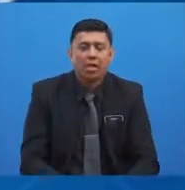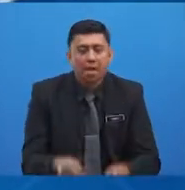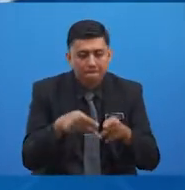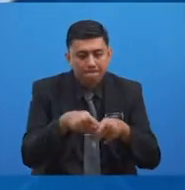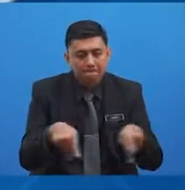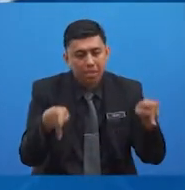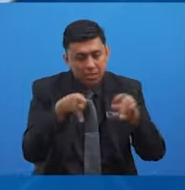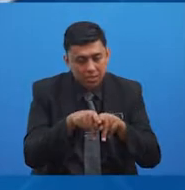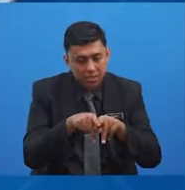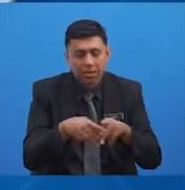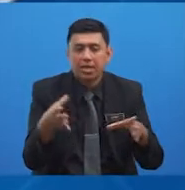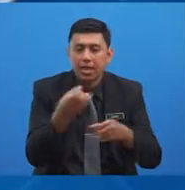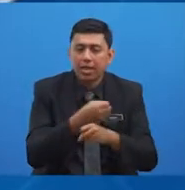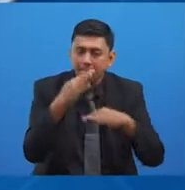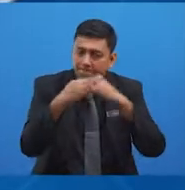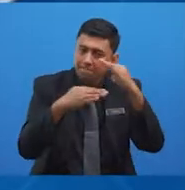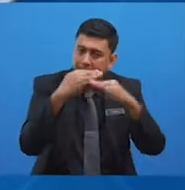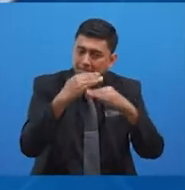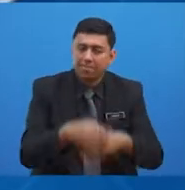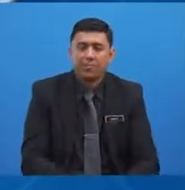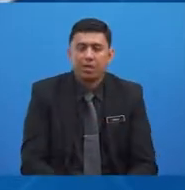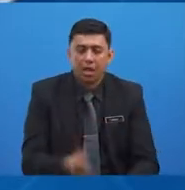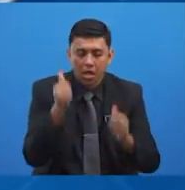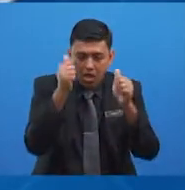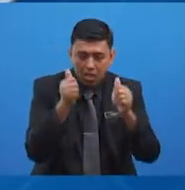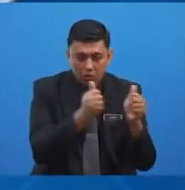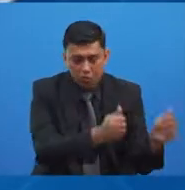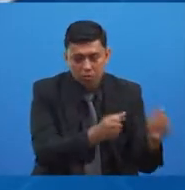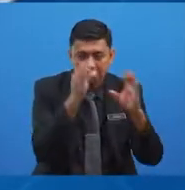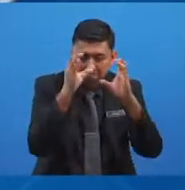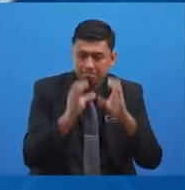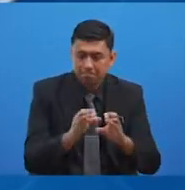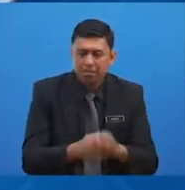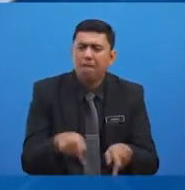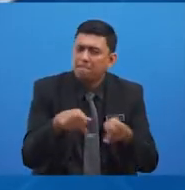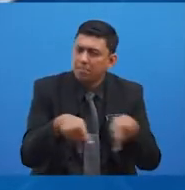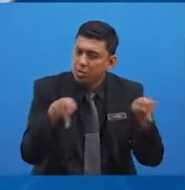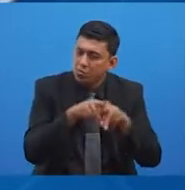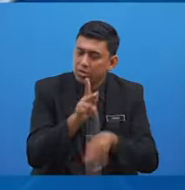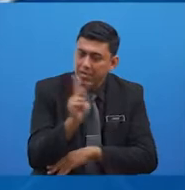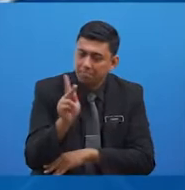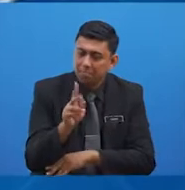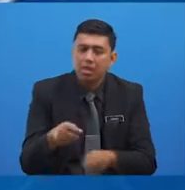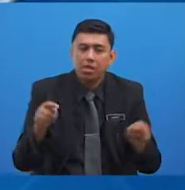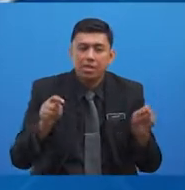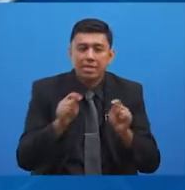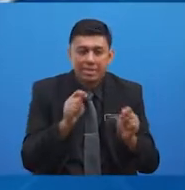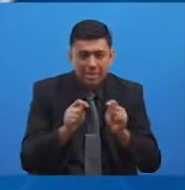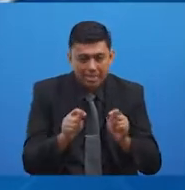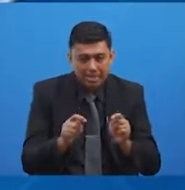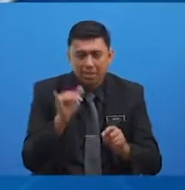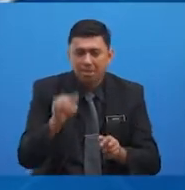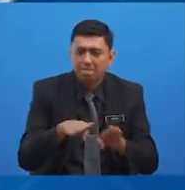penting dalam membina sebarang aturcara yang memerlukan tindakan yang